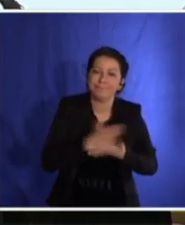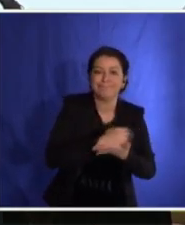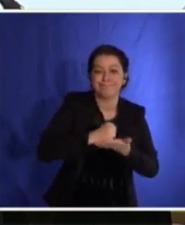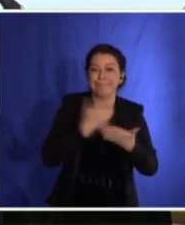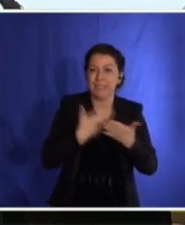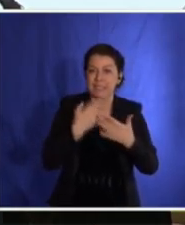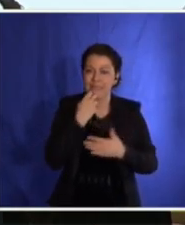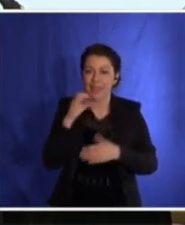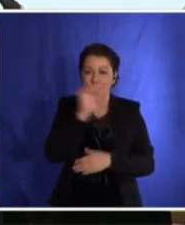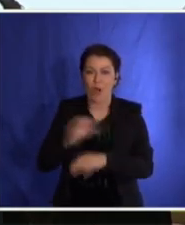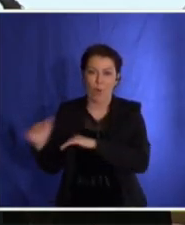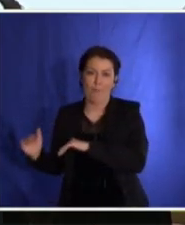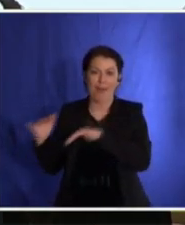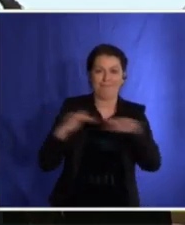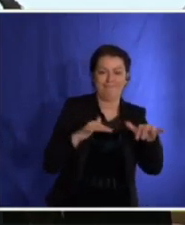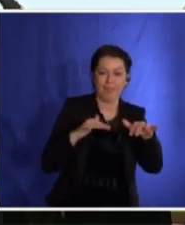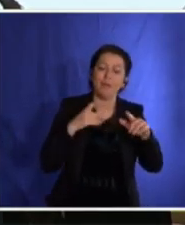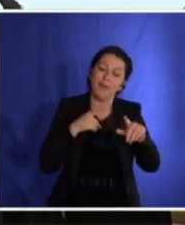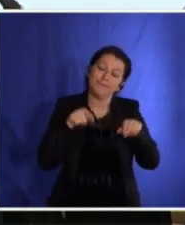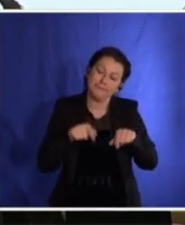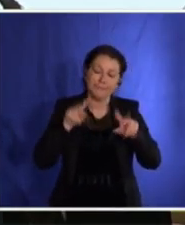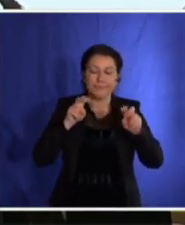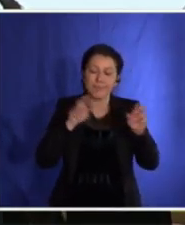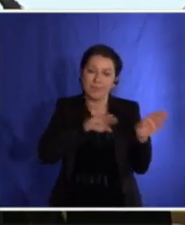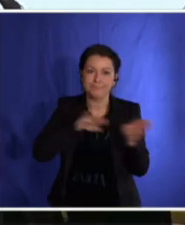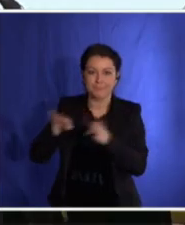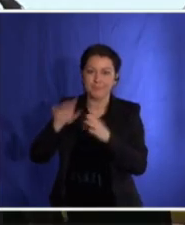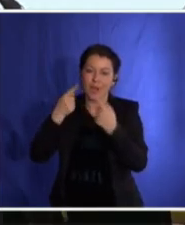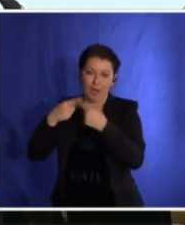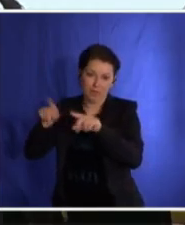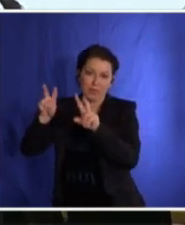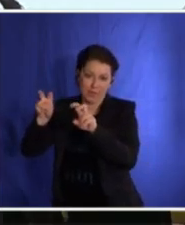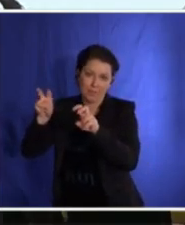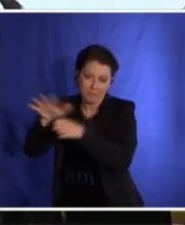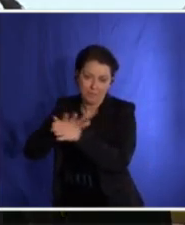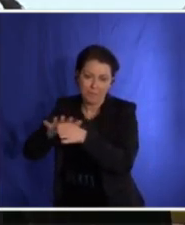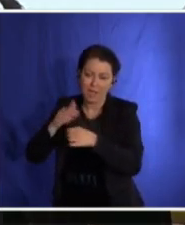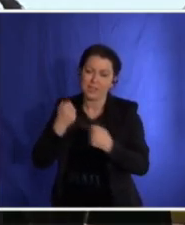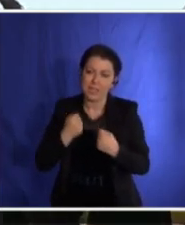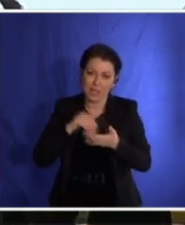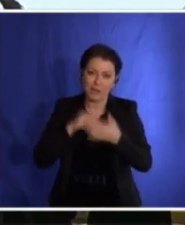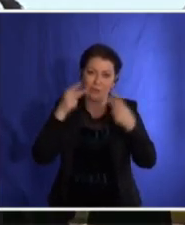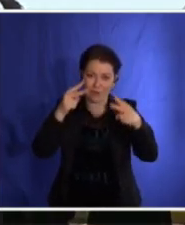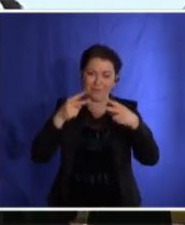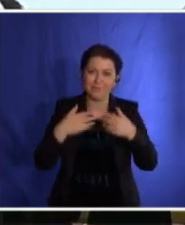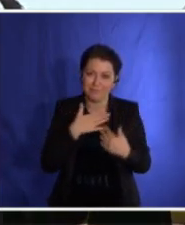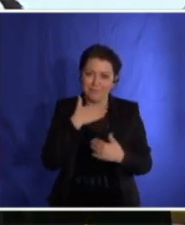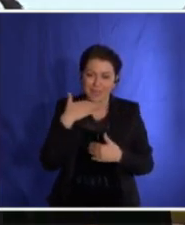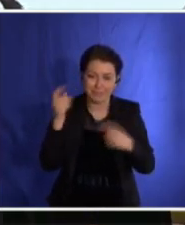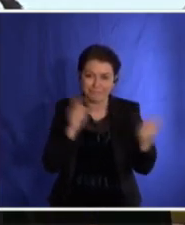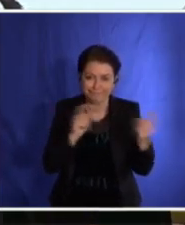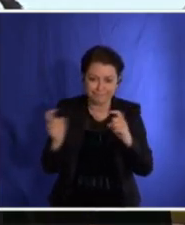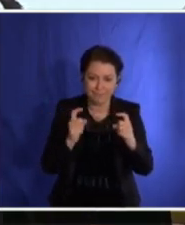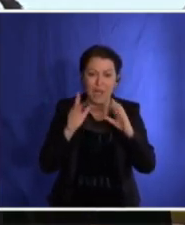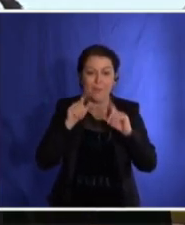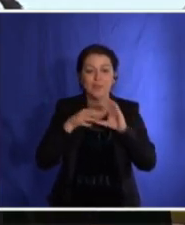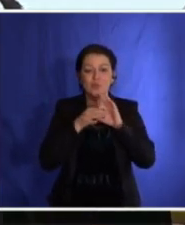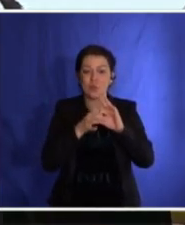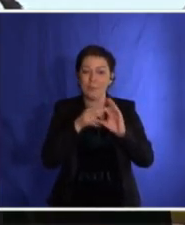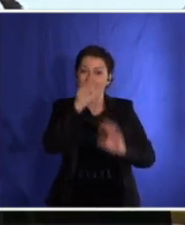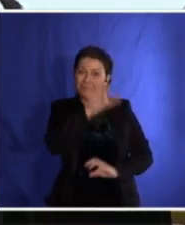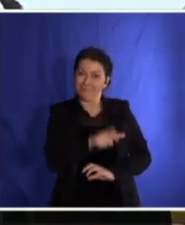Aber das ist eine andere Geschichte, da werden wir noch viel diskutieren. Ich glaube, Hanni, was dich auszeichnet, ist genau